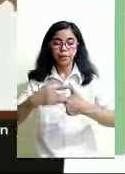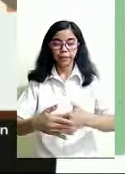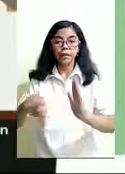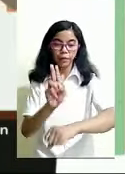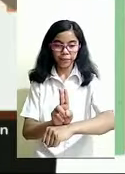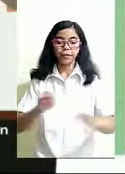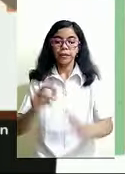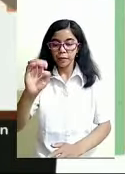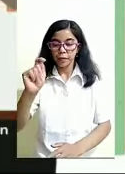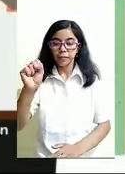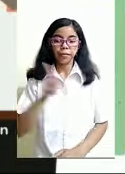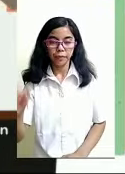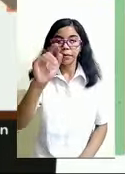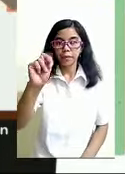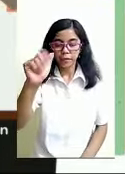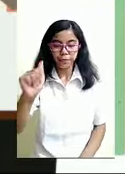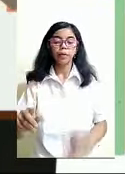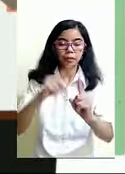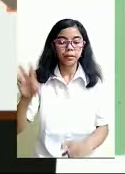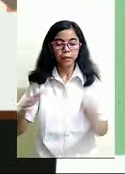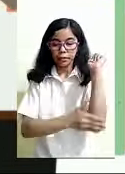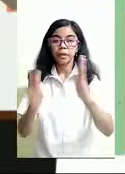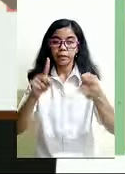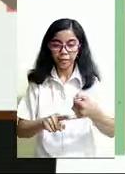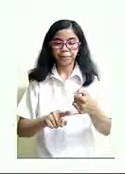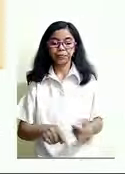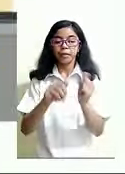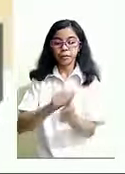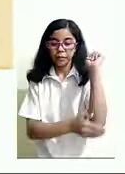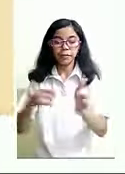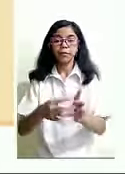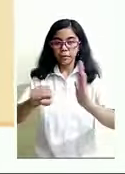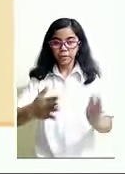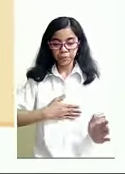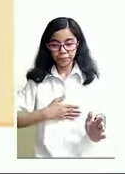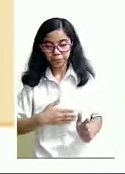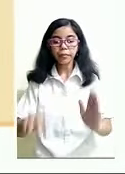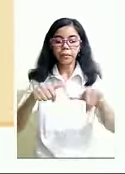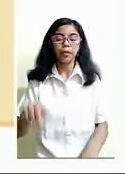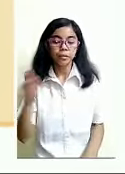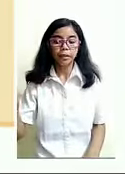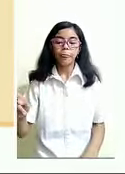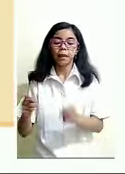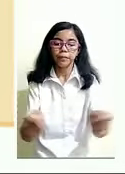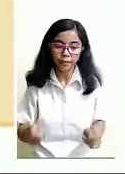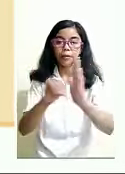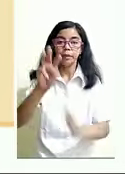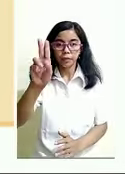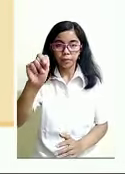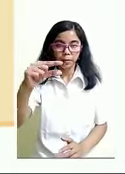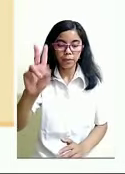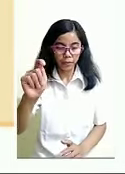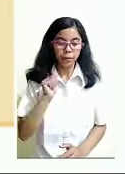Kemudian petugas meneteskan tinta ke jari tangan. Terakhir, cuci tangan lagi sebelum meninggalkan tempat pemungutan suara.